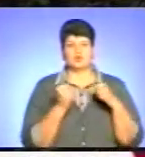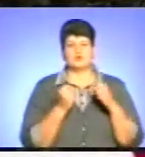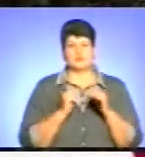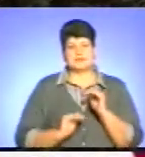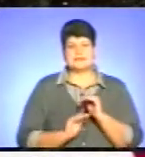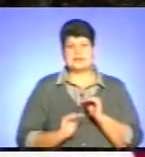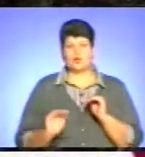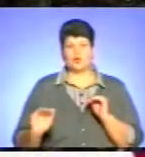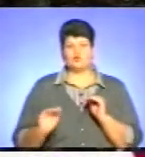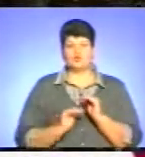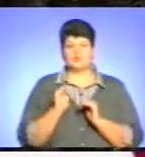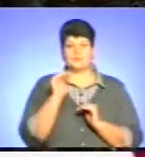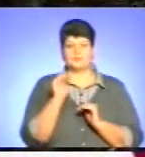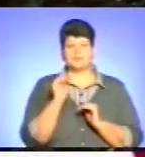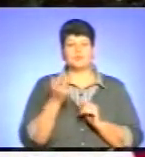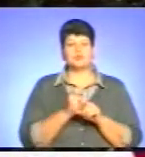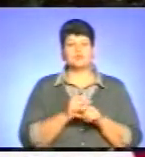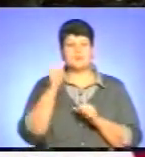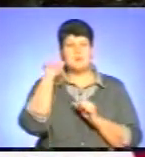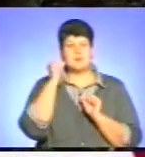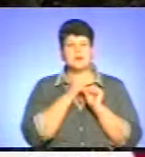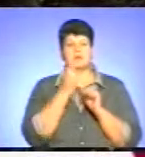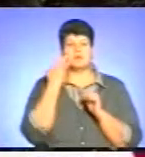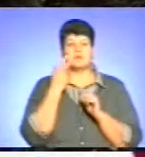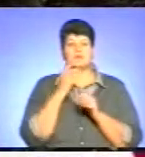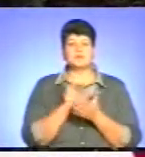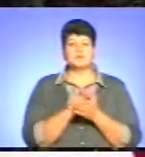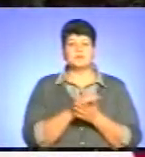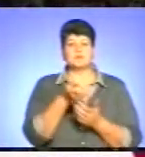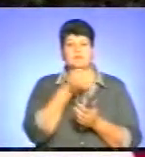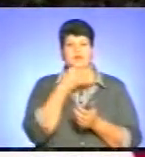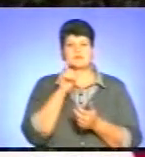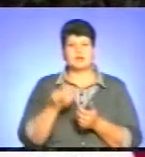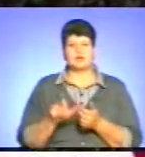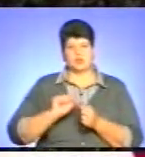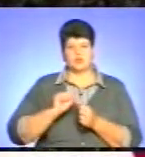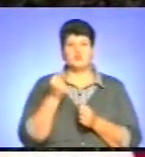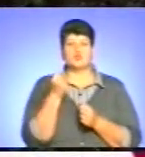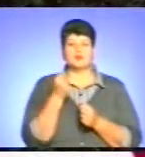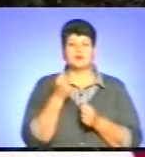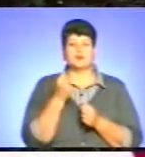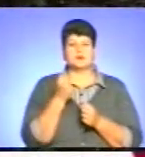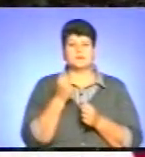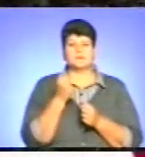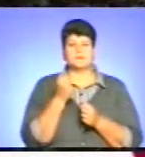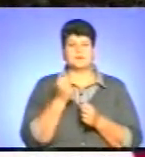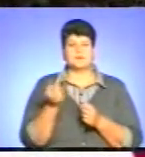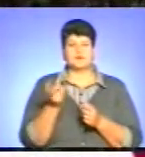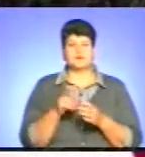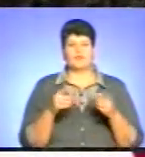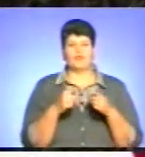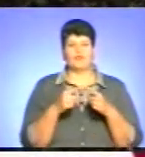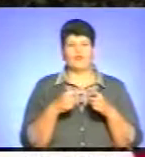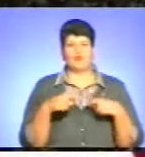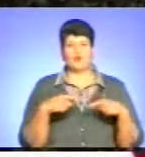садочком. Угу. Я дуже пам'ятаю, як ми з ним познайомилися, він завжди мені подобався як людина, як друг. Ми ходимо в футбольну секцію вже